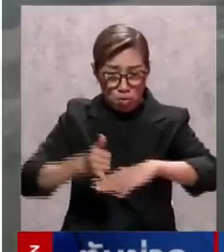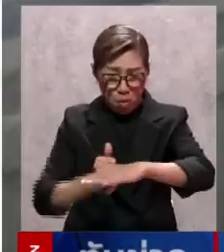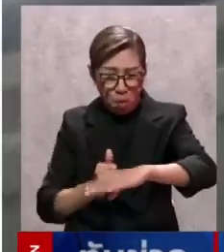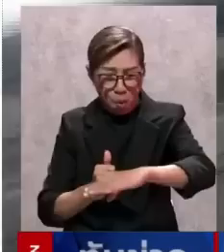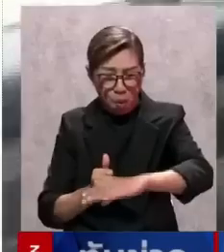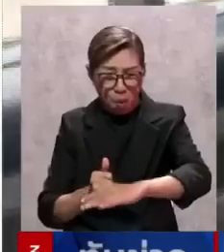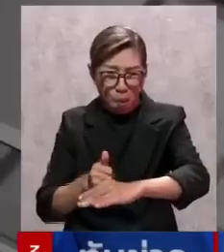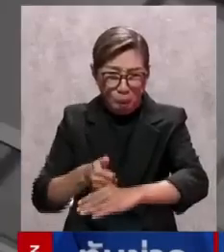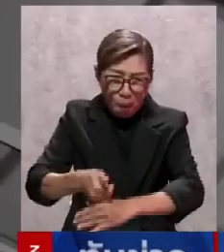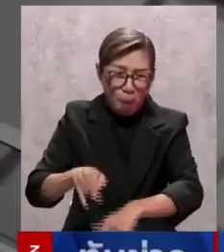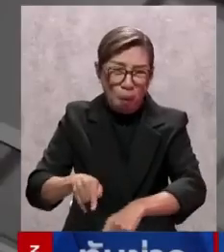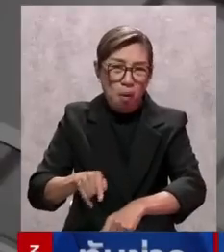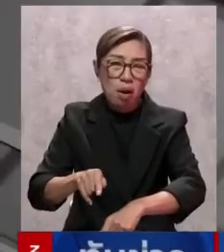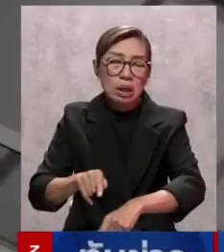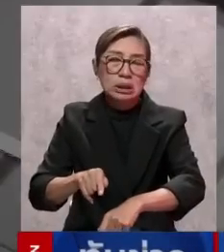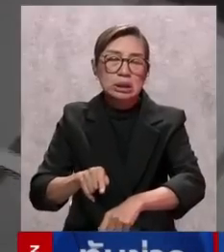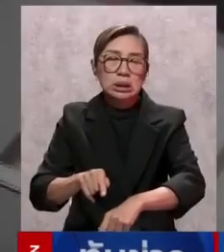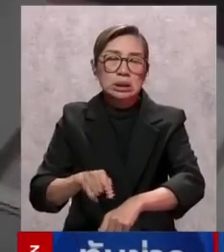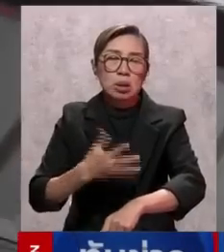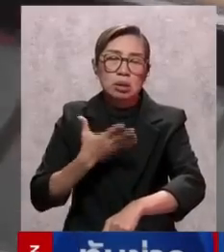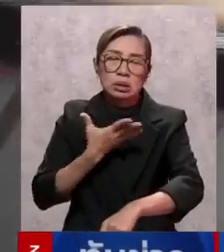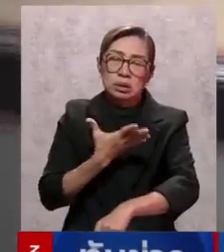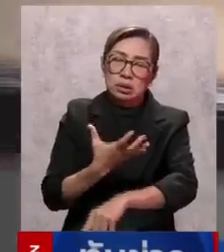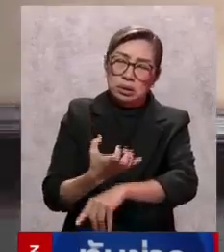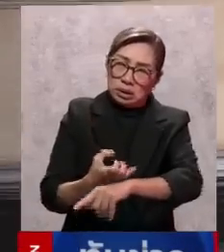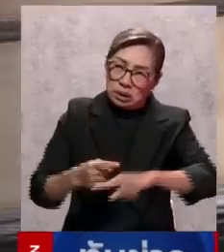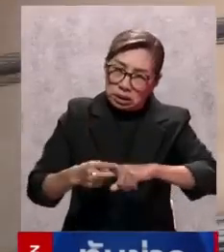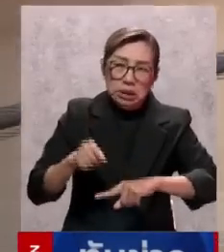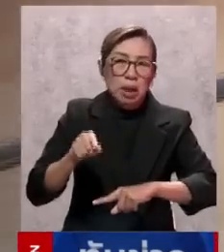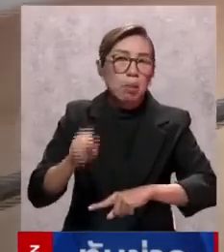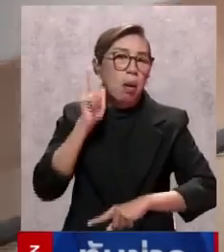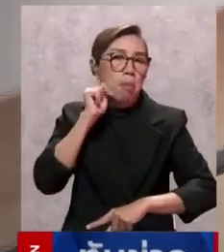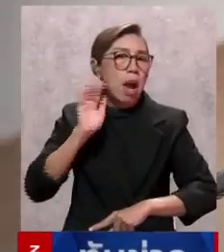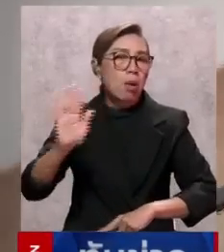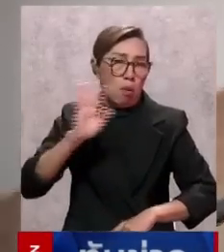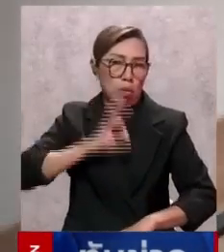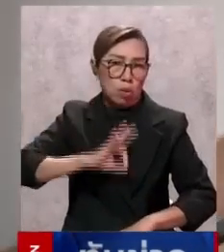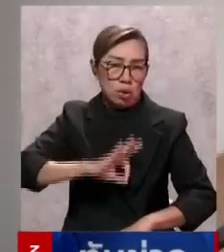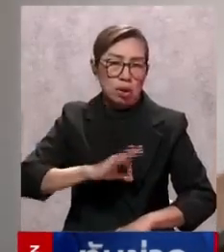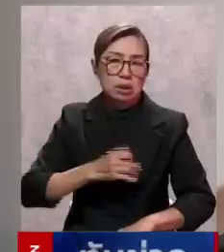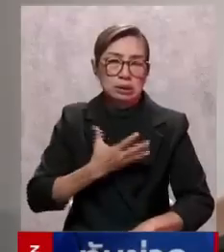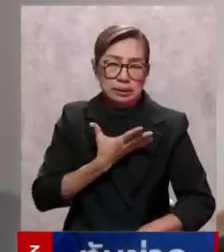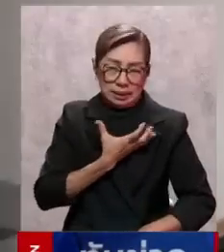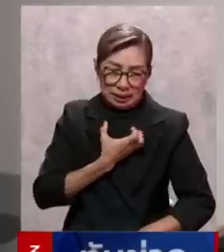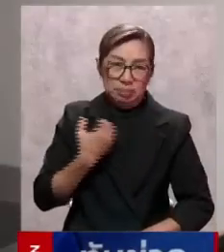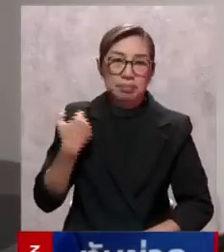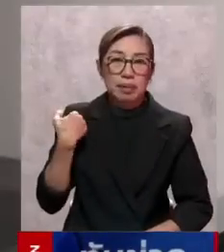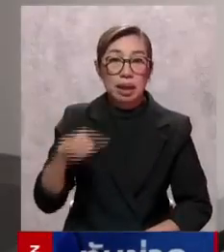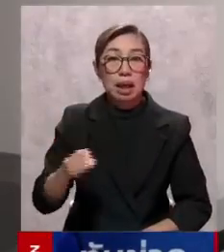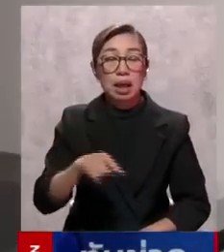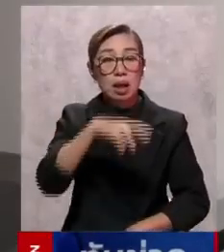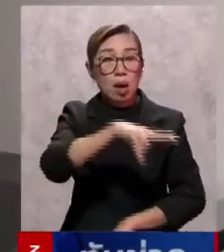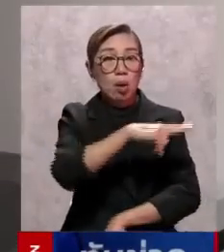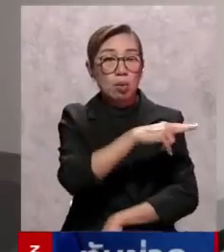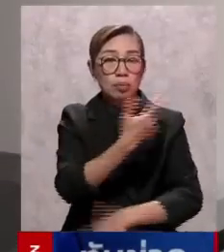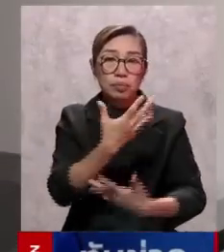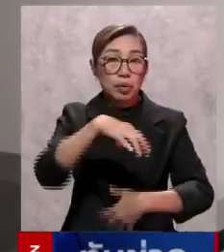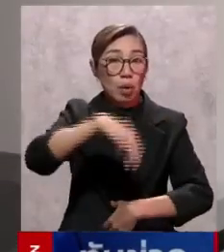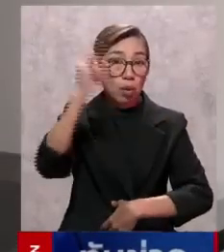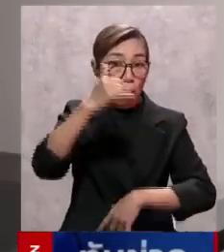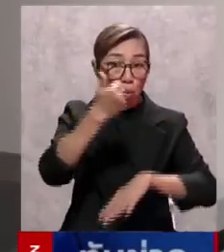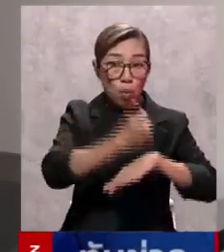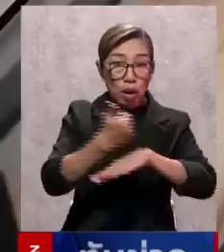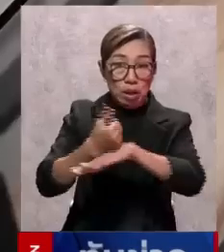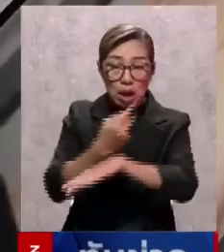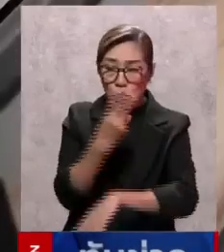องมันคือทุกวินาทีที่ทรมานที่สุดในชีวิตของท่านครับขณะที่ผอ.ทั้งสองท่านก็รับปากจะรีบตรวจส